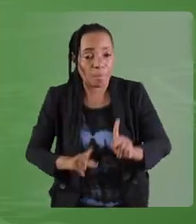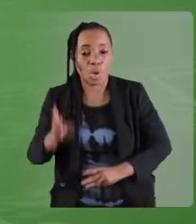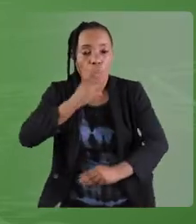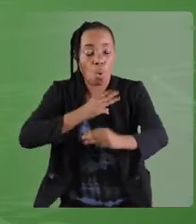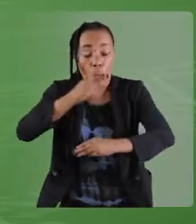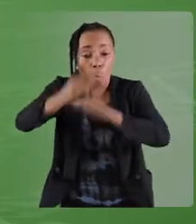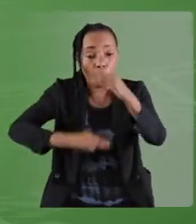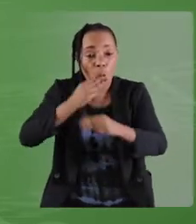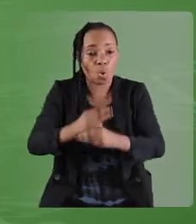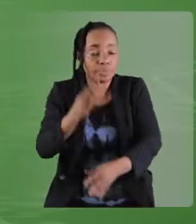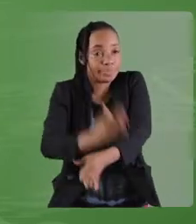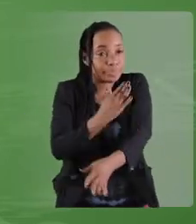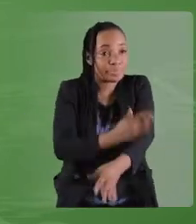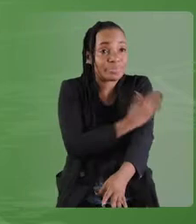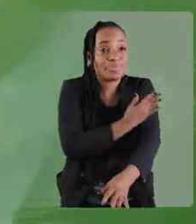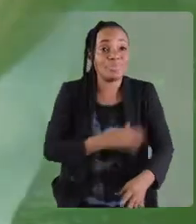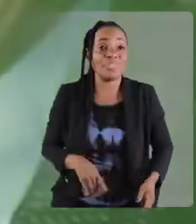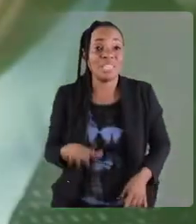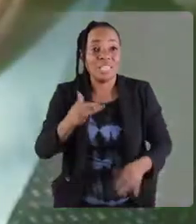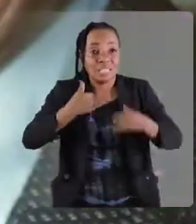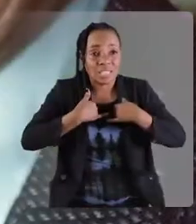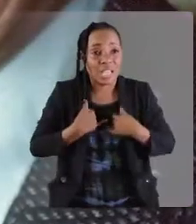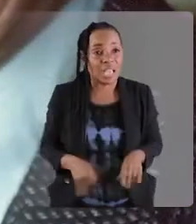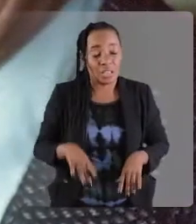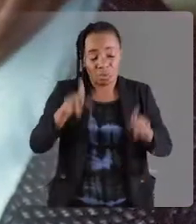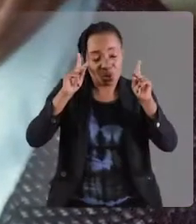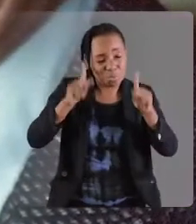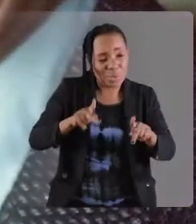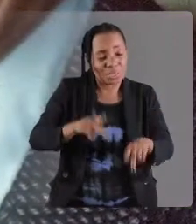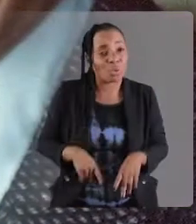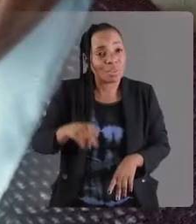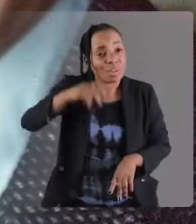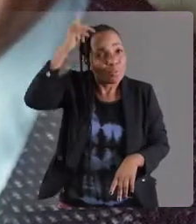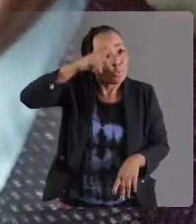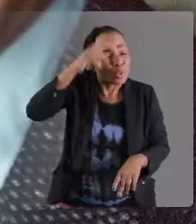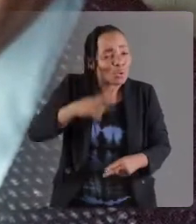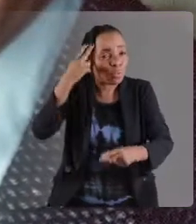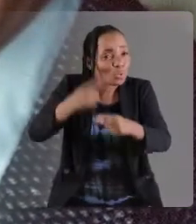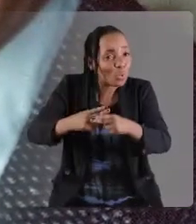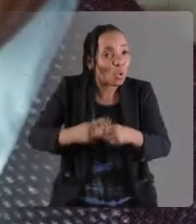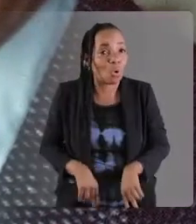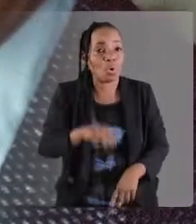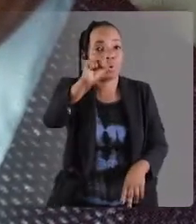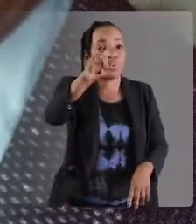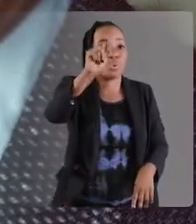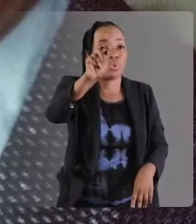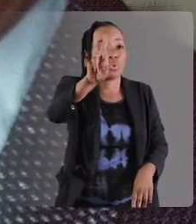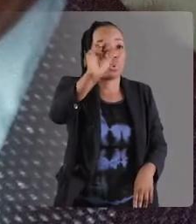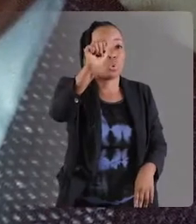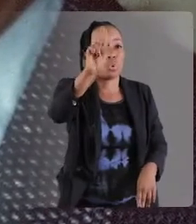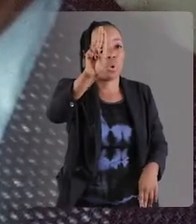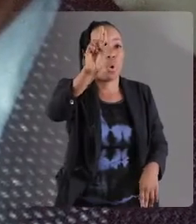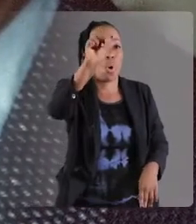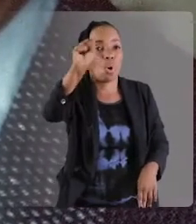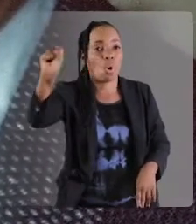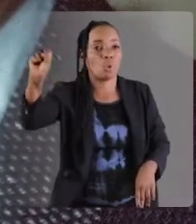D'ailleurs, l'un des derniers grands penseurs, Claude Lévi-Strauss, pour préciser,